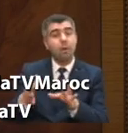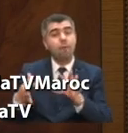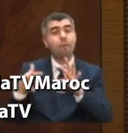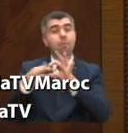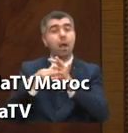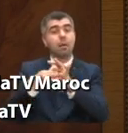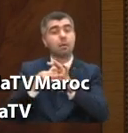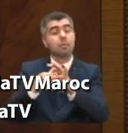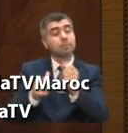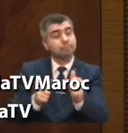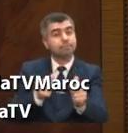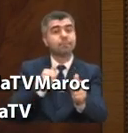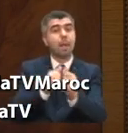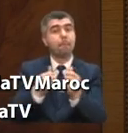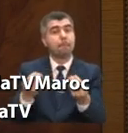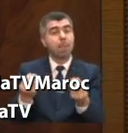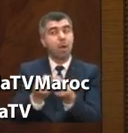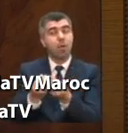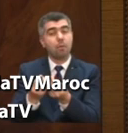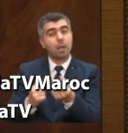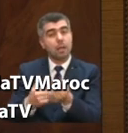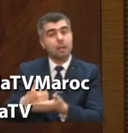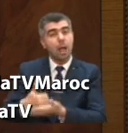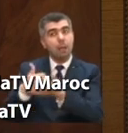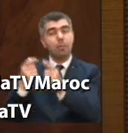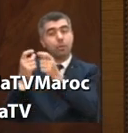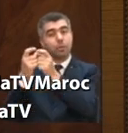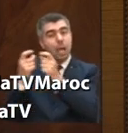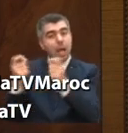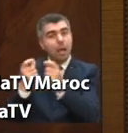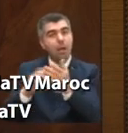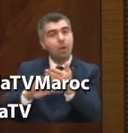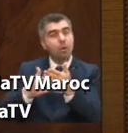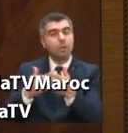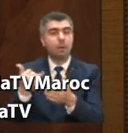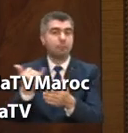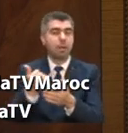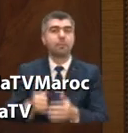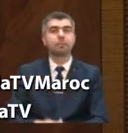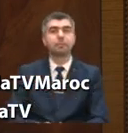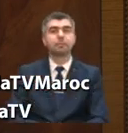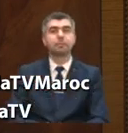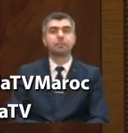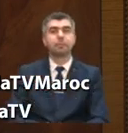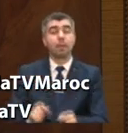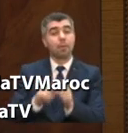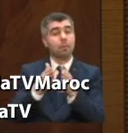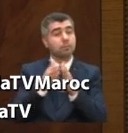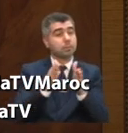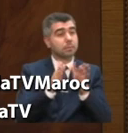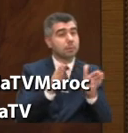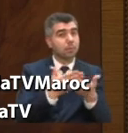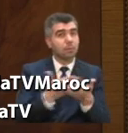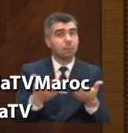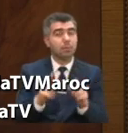دعم المقاولة وضمان تماسك السلم والاجتماعيين وانفتاح بلادنا